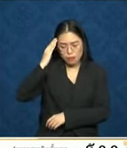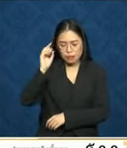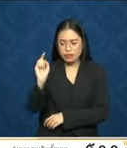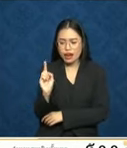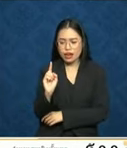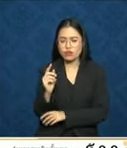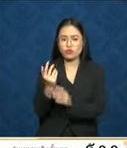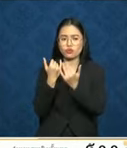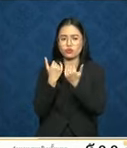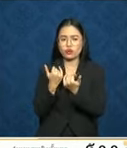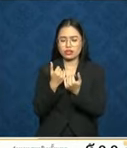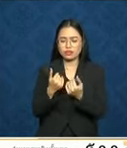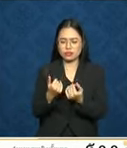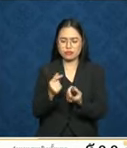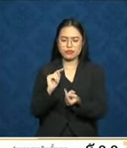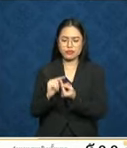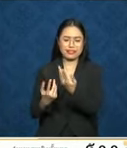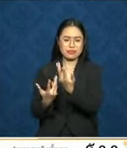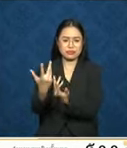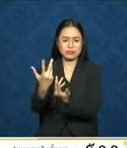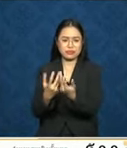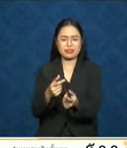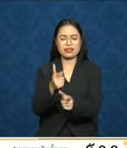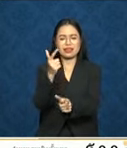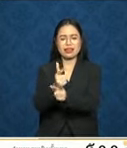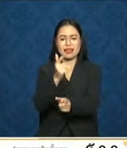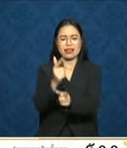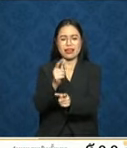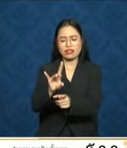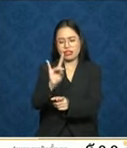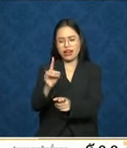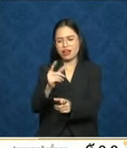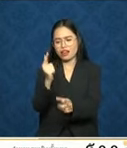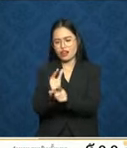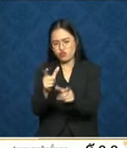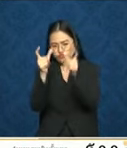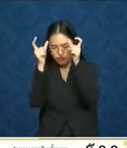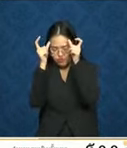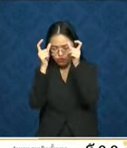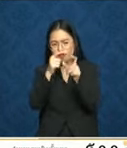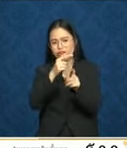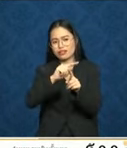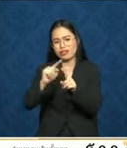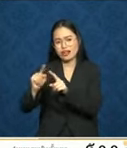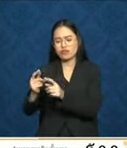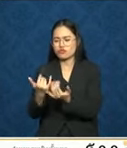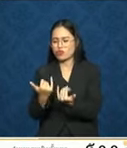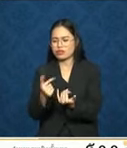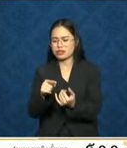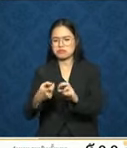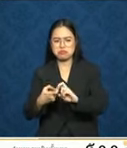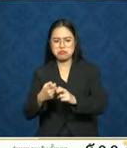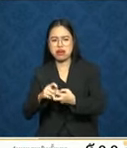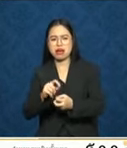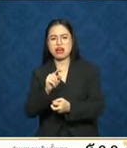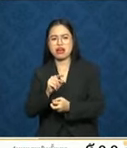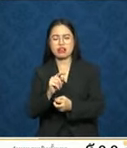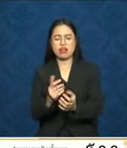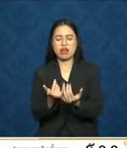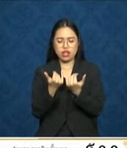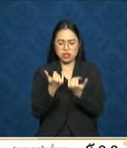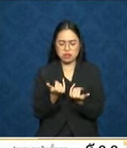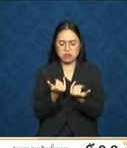สภาพของการเป็นทุ่งเลี้ยงสัตว์ของคอกหนองพวงในปัจจุบันนี้มันได้หมดสภาพไปนานแล้วปัจจุบันมัน